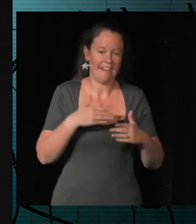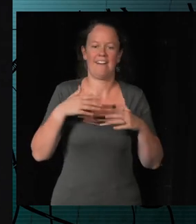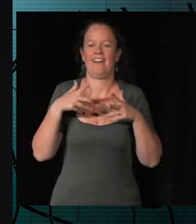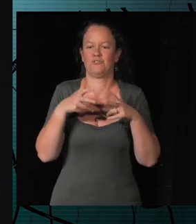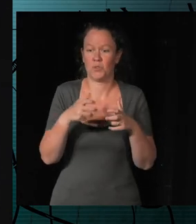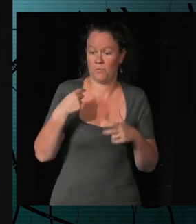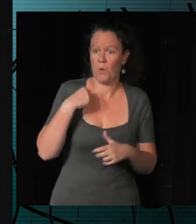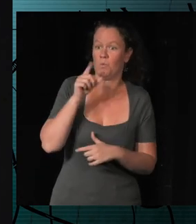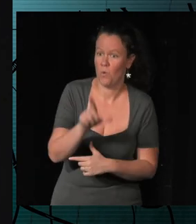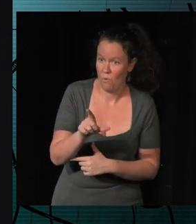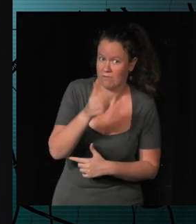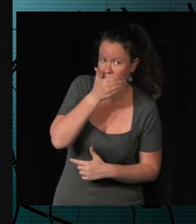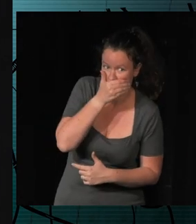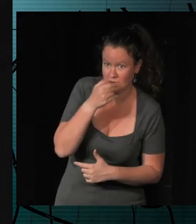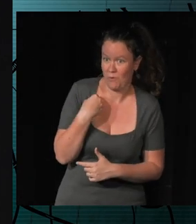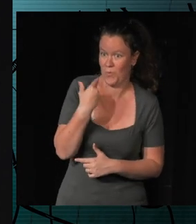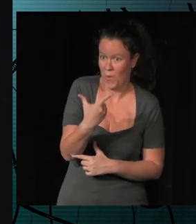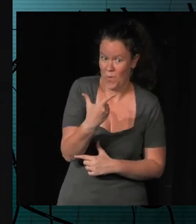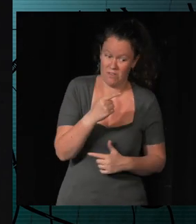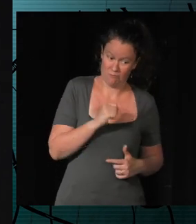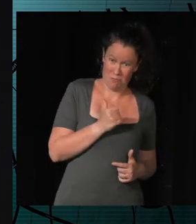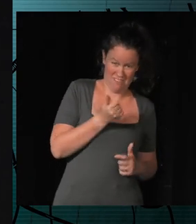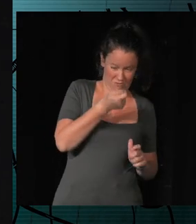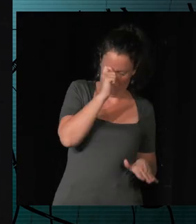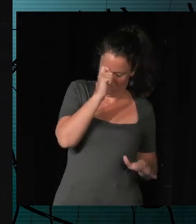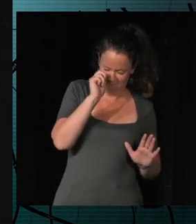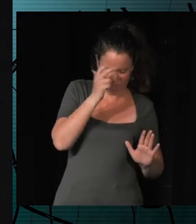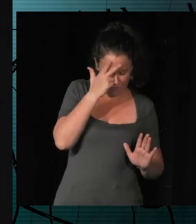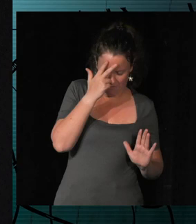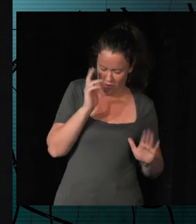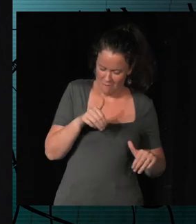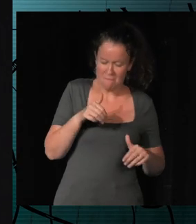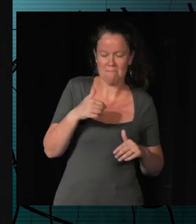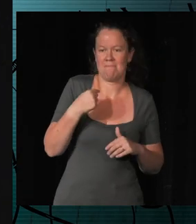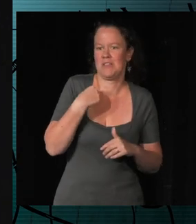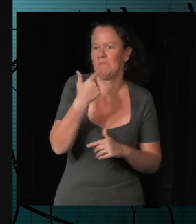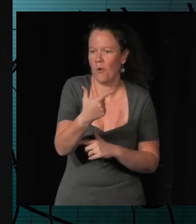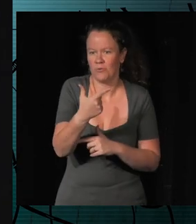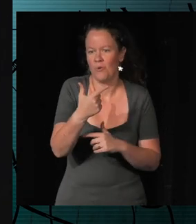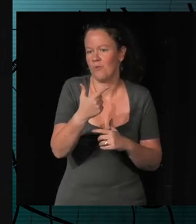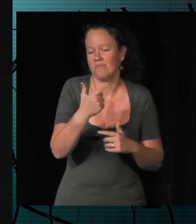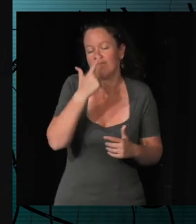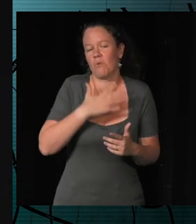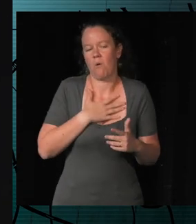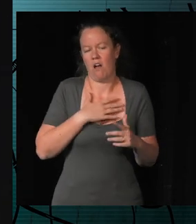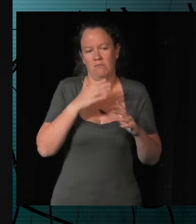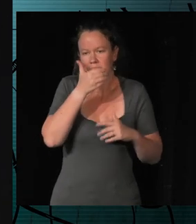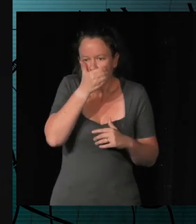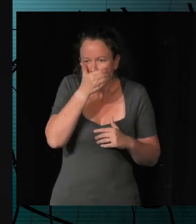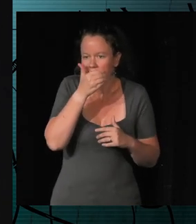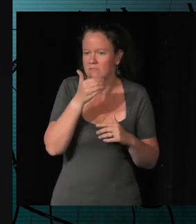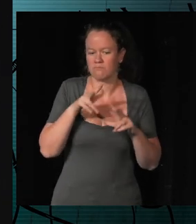2 en gardant toujours ce traumatisme qui qu' avait été la démo du 1 et bon à partir de à partir du 2 qui est encore aujourd'hui mon œuvre d'art favorite c'est-à-dire tout